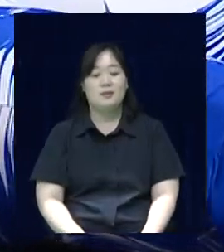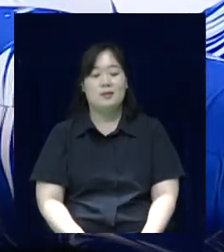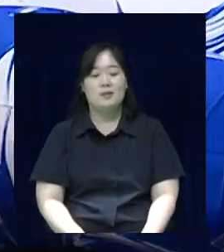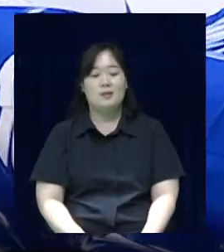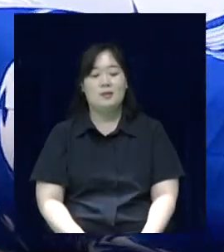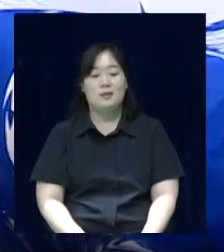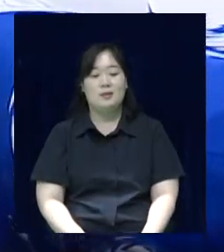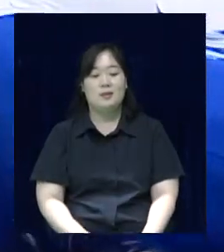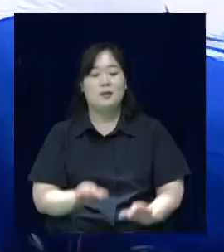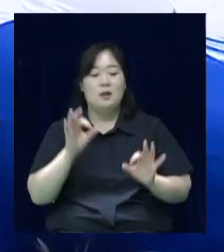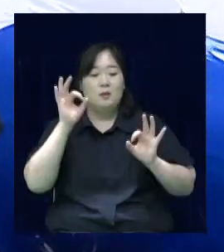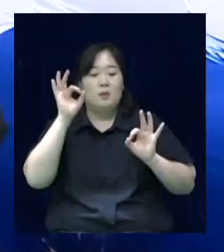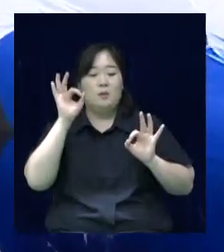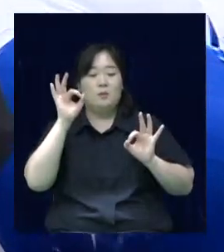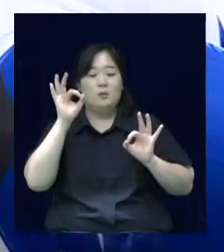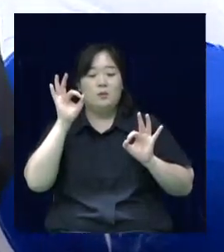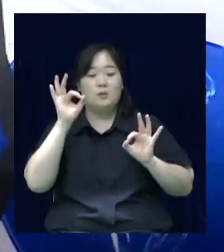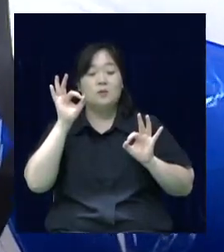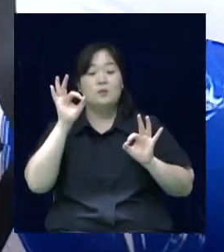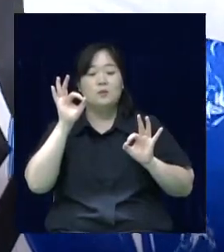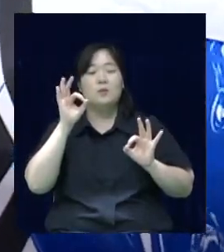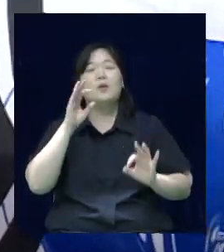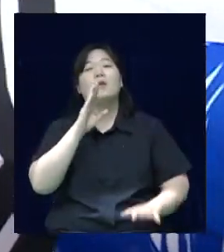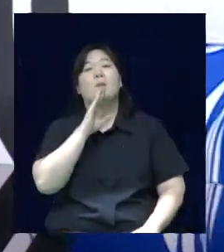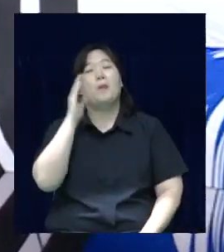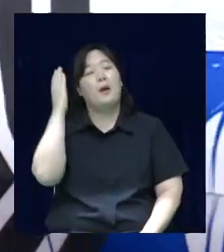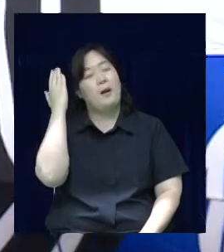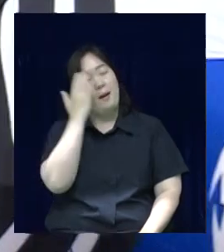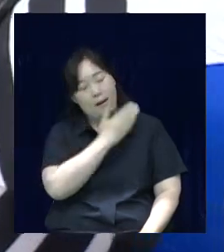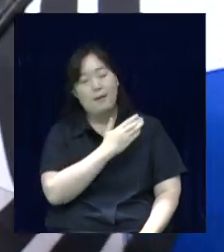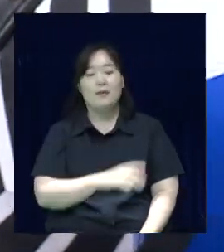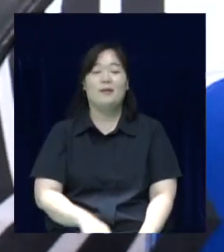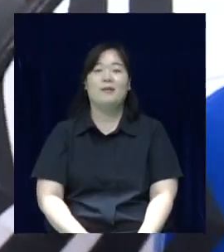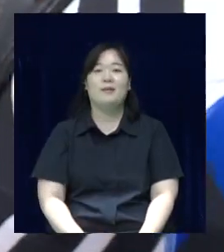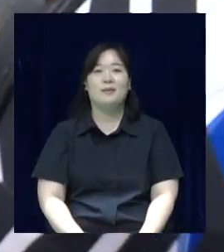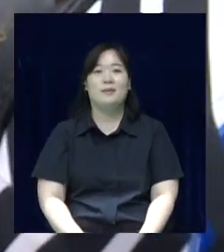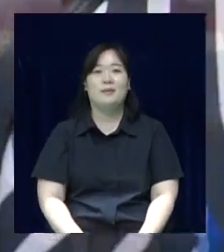지금 이 멈춤 동작 좀 어떠셨나요? 아주 깔끔합니다. 아, 그렇군요. 예, 예.